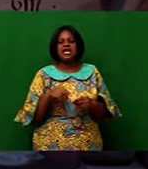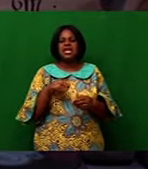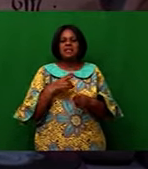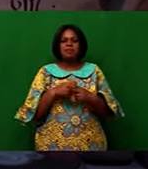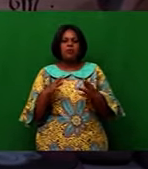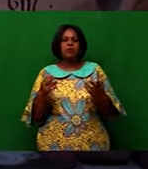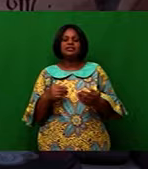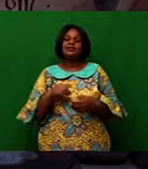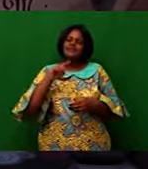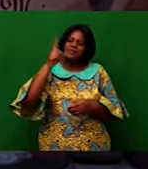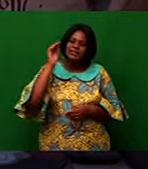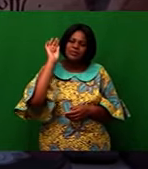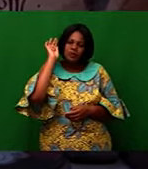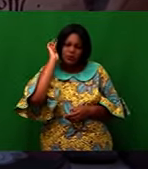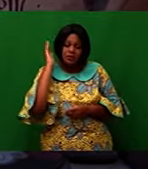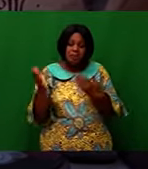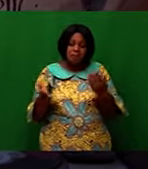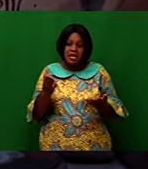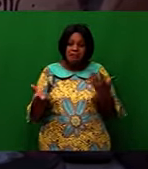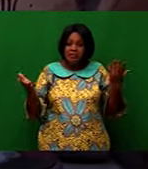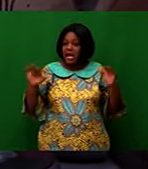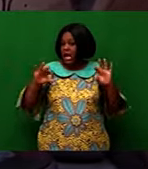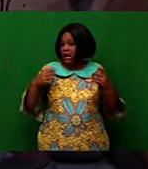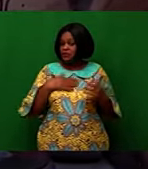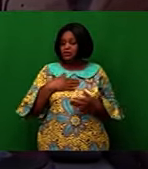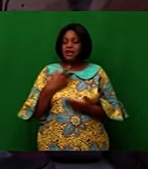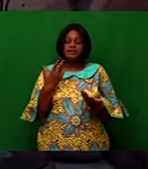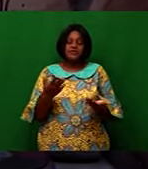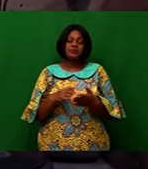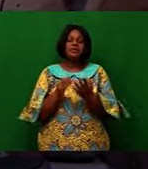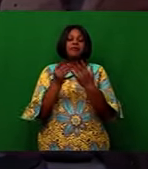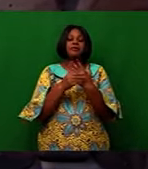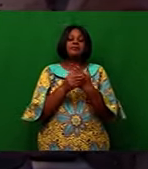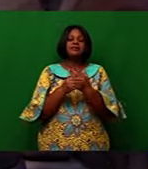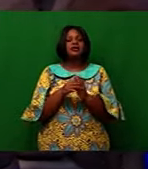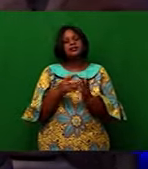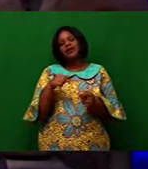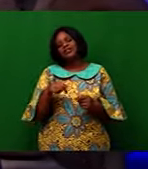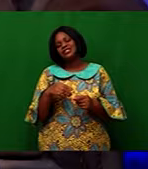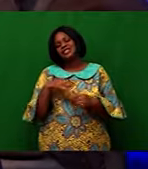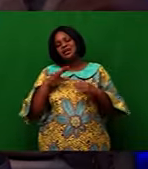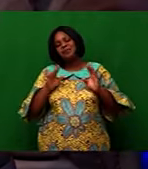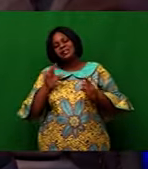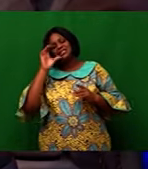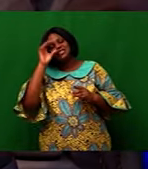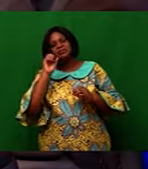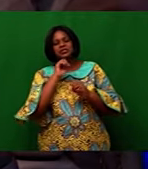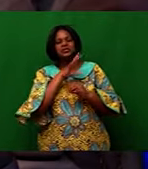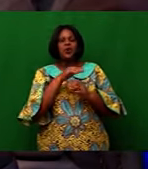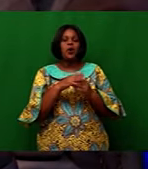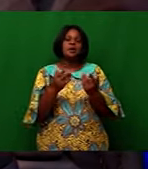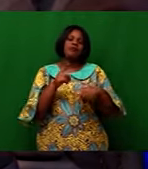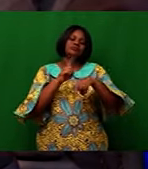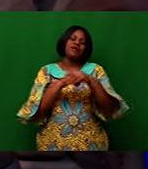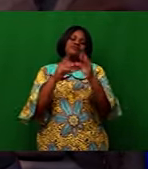ani tangawanzwa nekuti pamwe havasi mai angana avadikani kana taita zvinoendeka zvikuru sei tiri mumaisamba show chiringazuva chiya